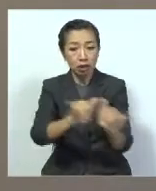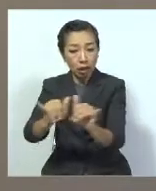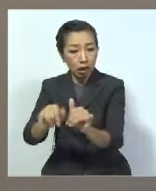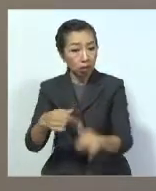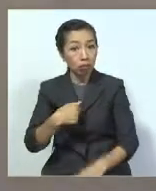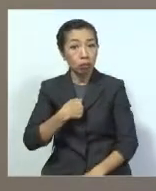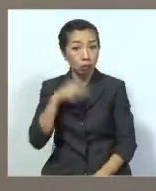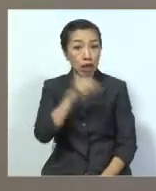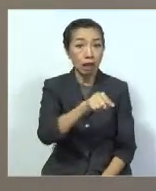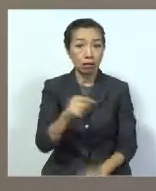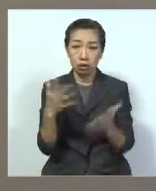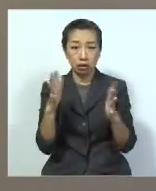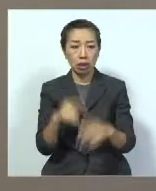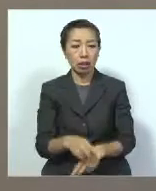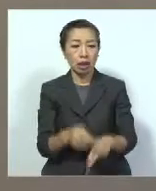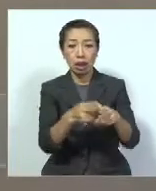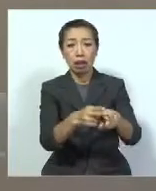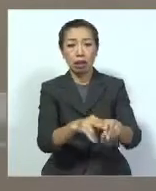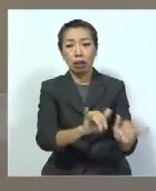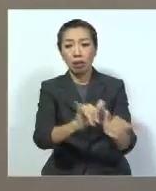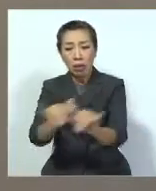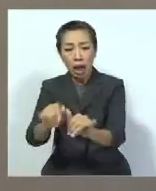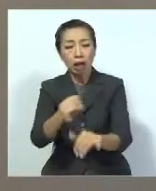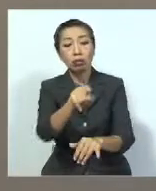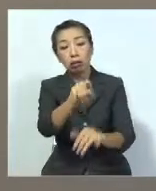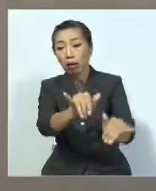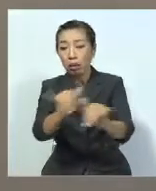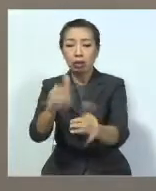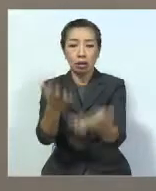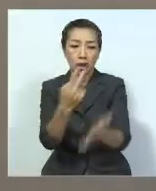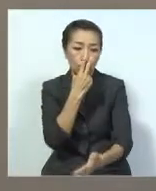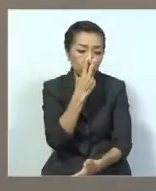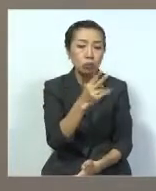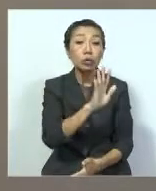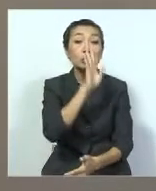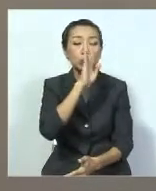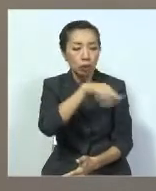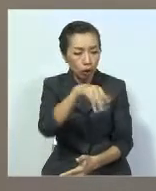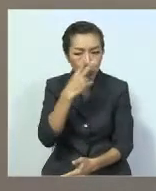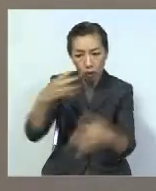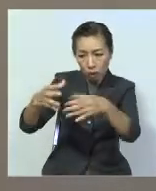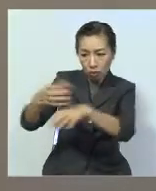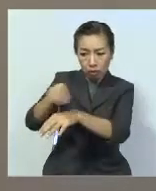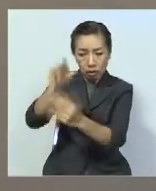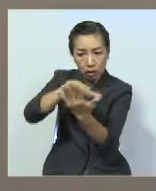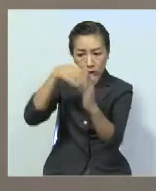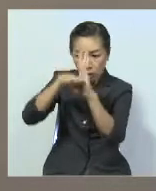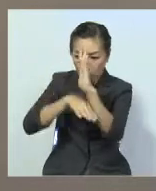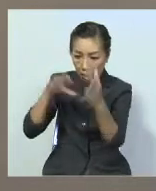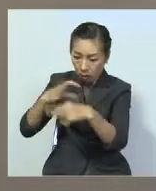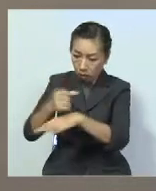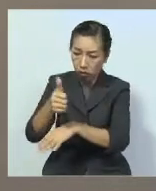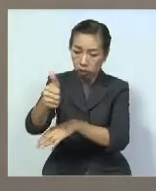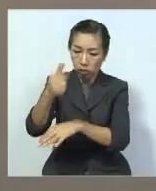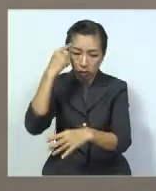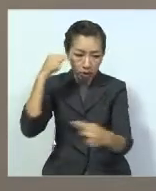เขาย้ายมาเพราะผมสั่งเขาย้ายหรือไงแต่ทุกคนก็ย้ายมาหมดอ่ะถ้าเขาเห็นว่านโยบายทางการเมืองต่อไปนี้ตรงกันแล้วหลายคนก็อยากจะแ